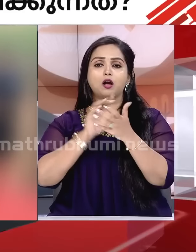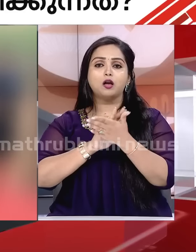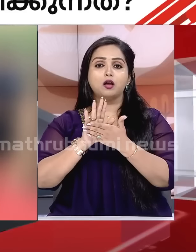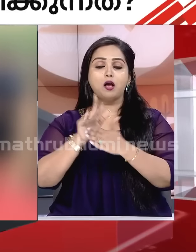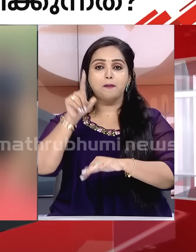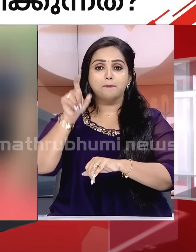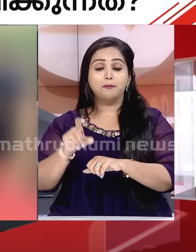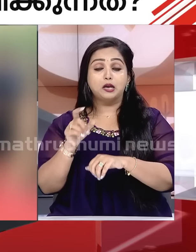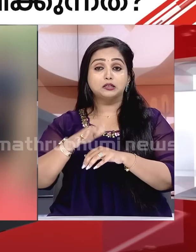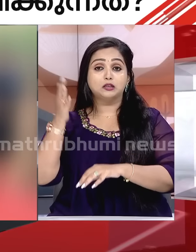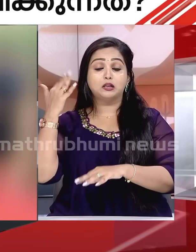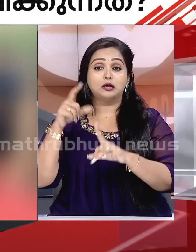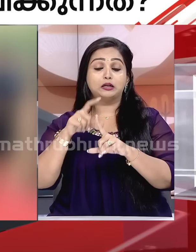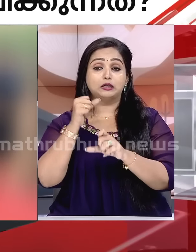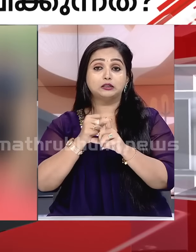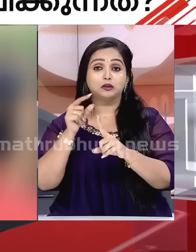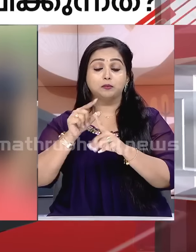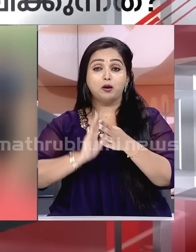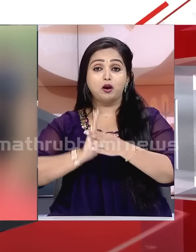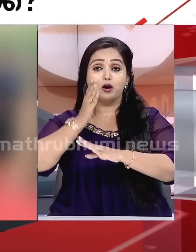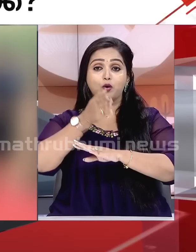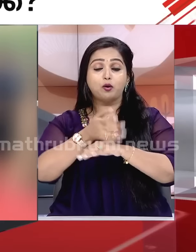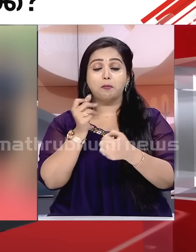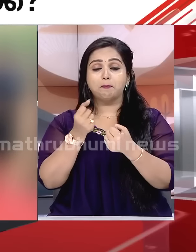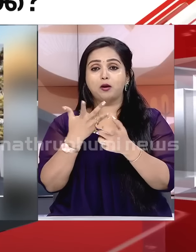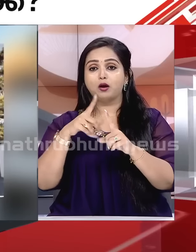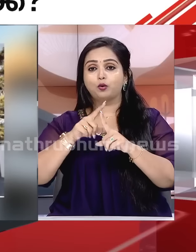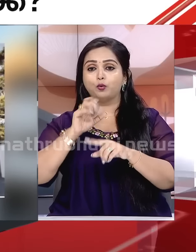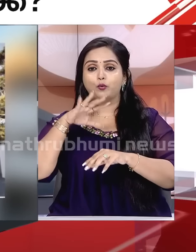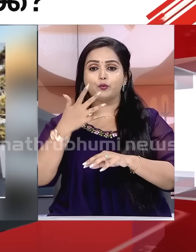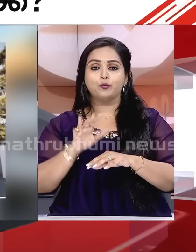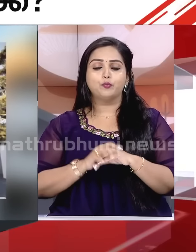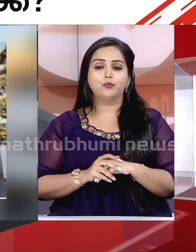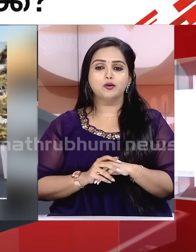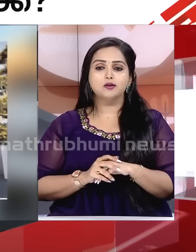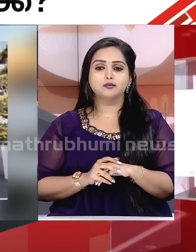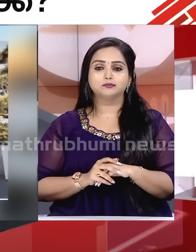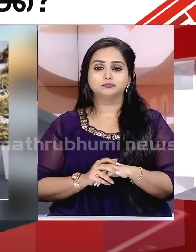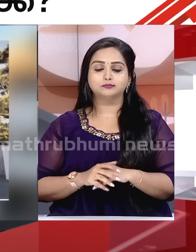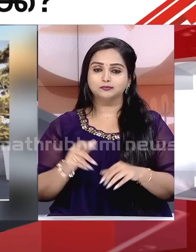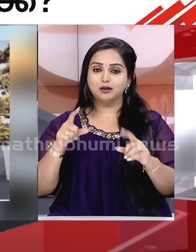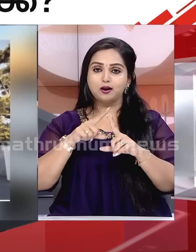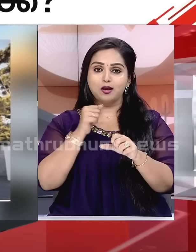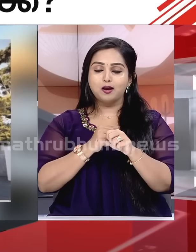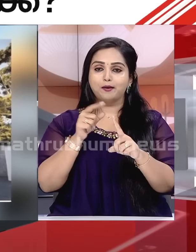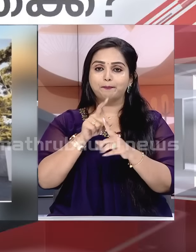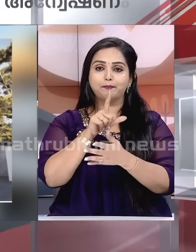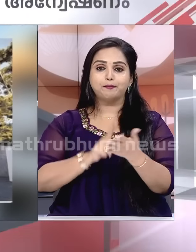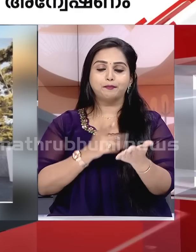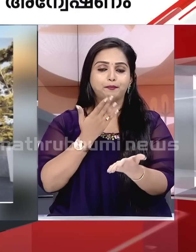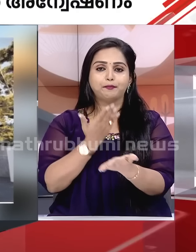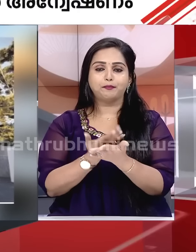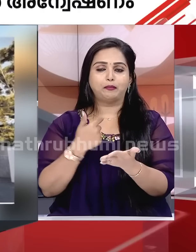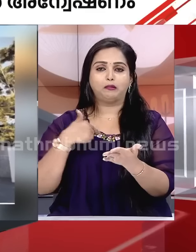അദ്ദേഹം DGP ഓവർടേക്ക് ചെയ്താണ് പല കാര്യങ്ങളും ചെയ്യുന്നത്. അദ്ദേഹം DGP ഇറക്കേണ്ട സർക്കുലർ, അഡീഷണൽ DGP സർക്കുലർ ഇറക്കിയതായിട്ട് ഞാൻ